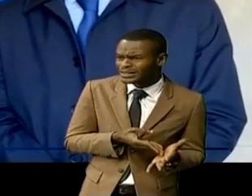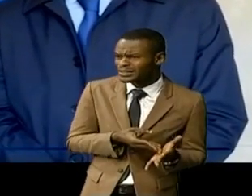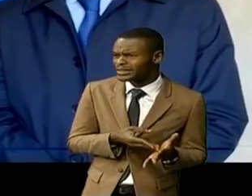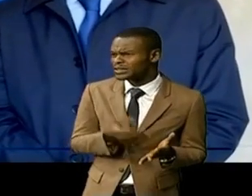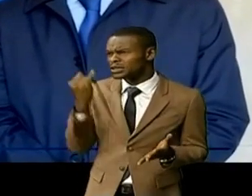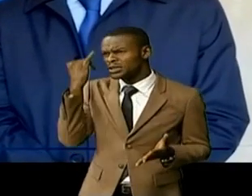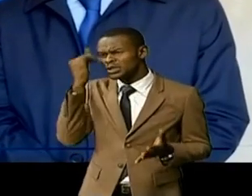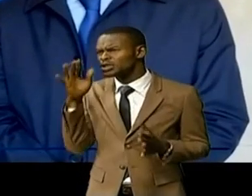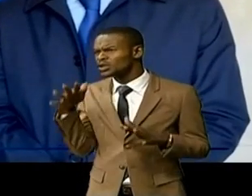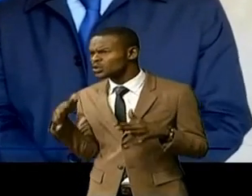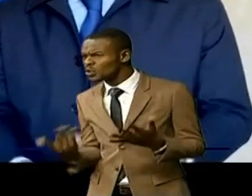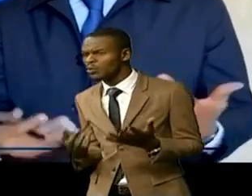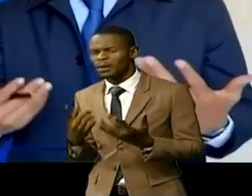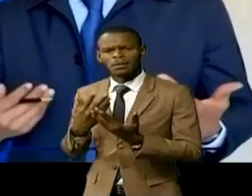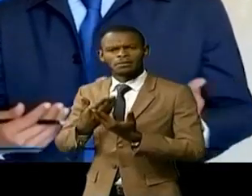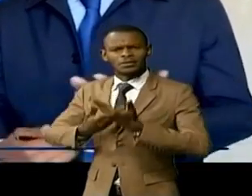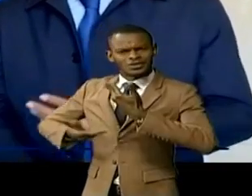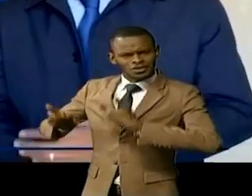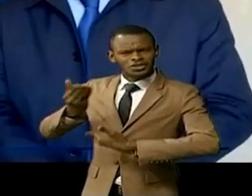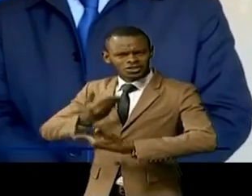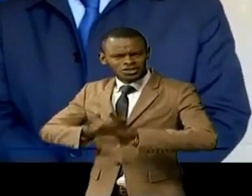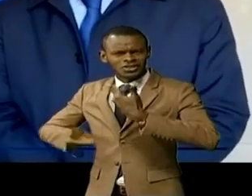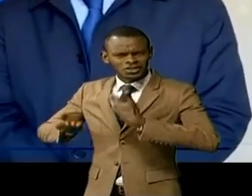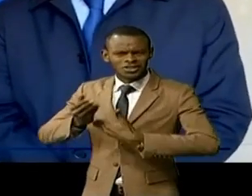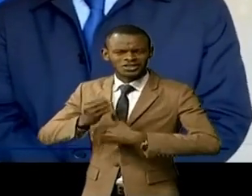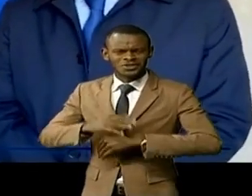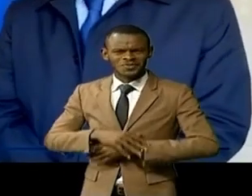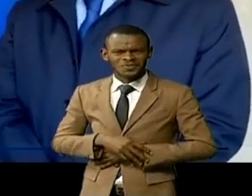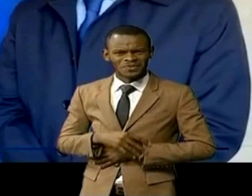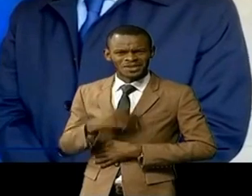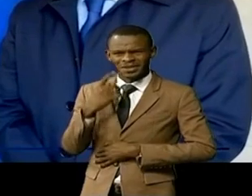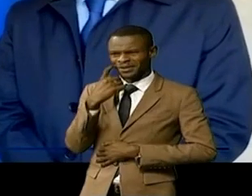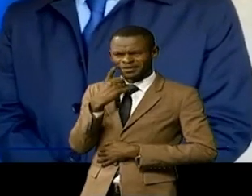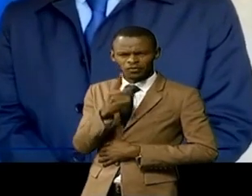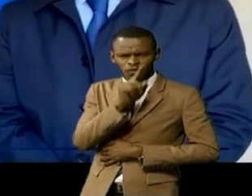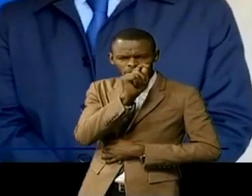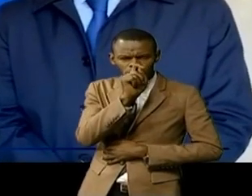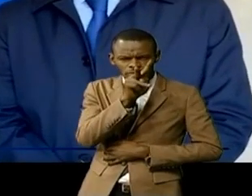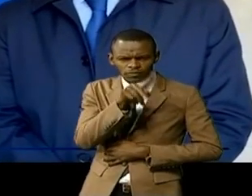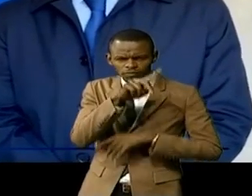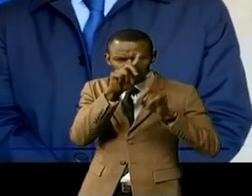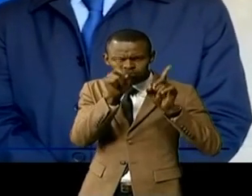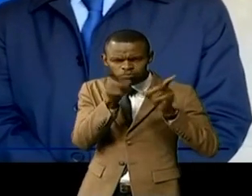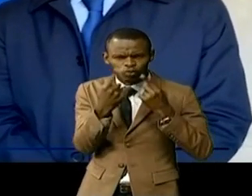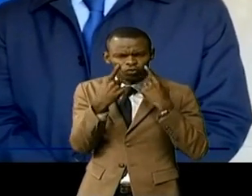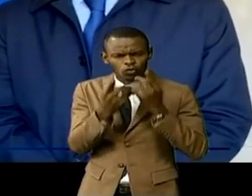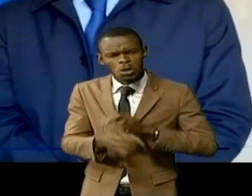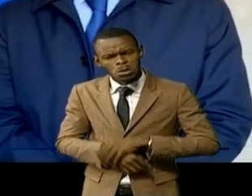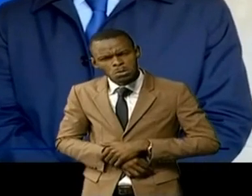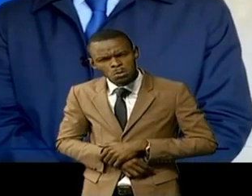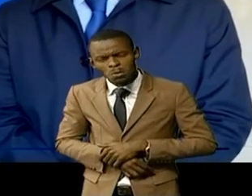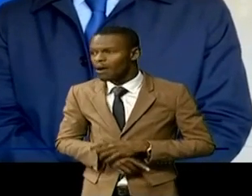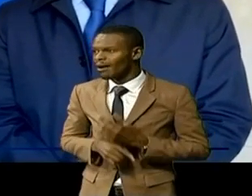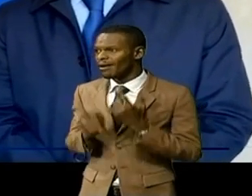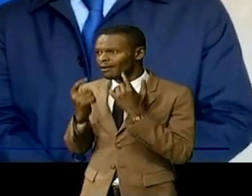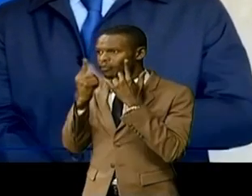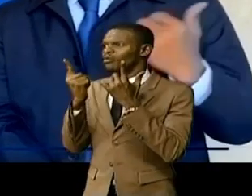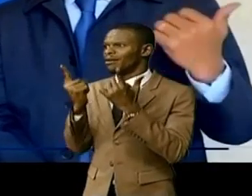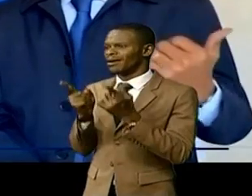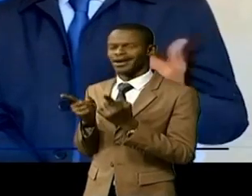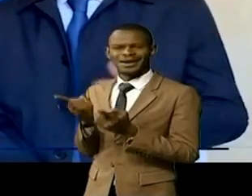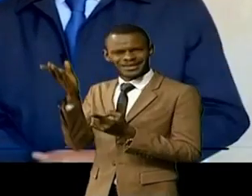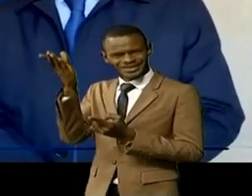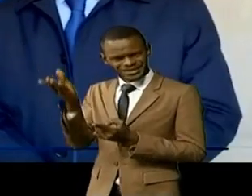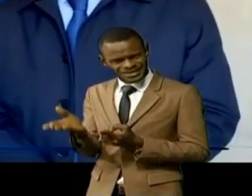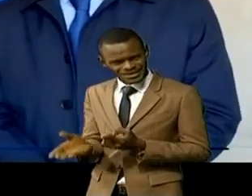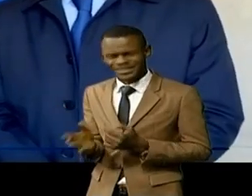que je voyais à la télé, c'est ce que j'ai vu. Et cher Gabriel, félicitations pour le travail que vous faites. Vous voyez que